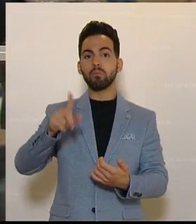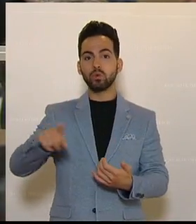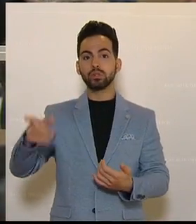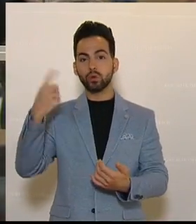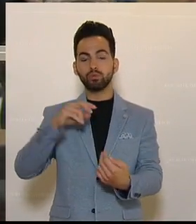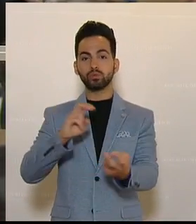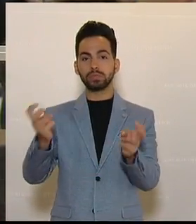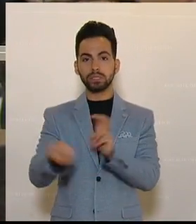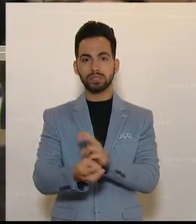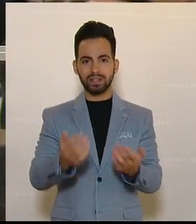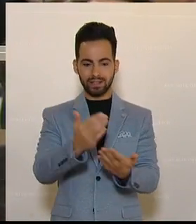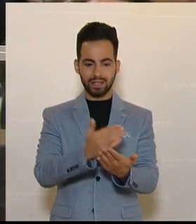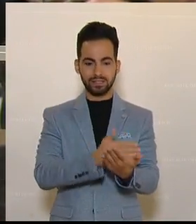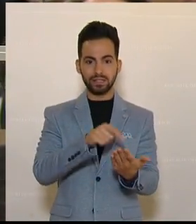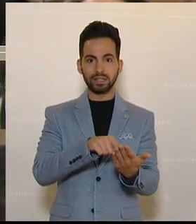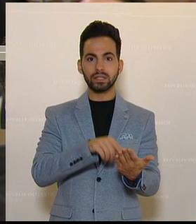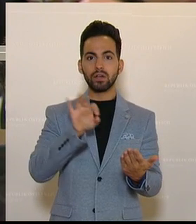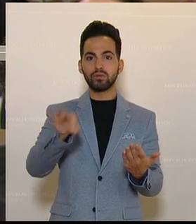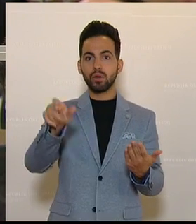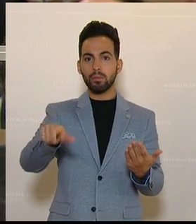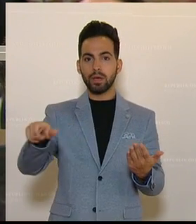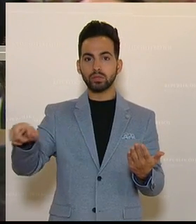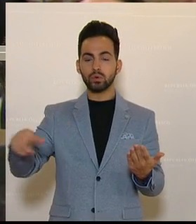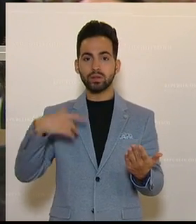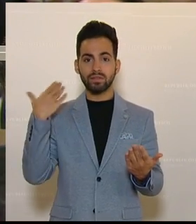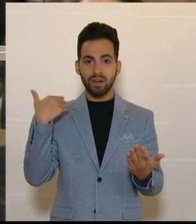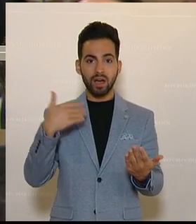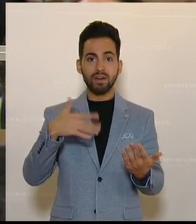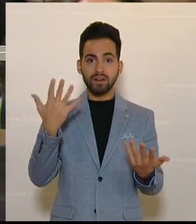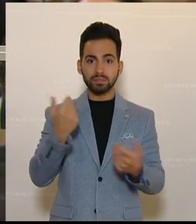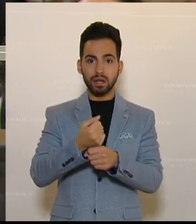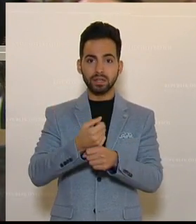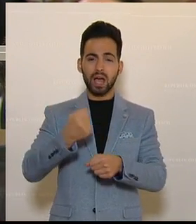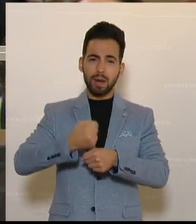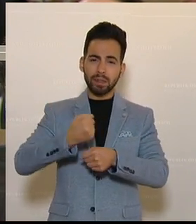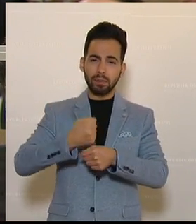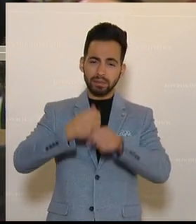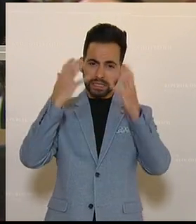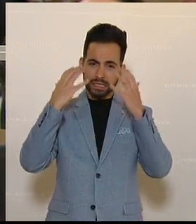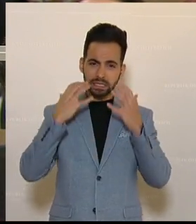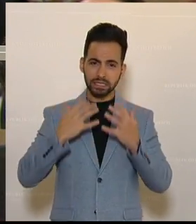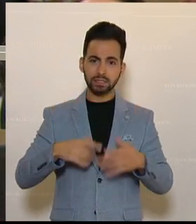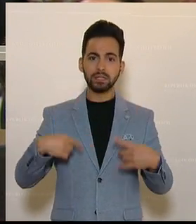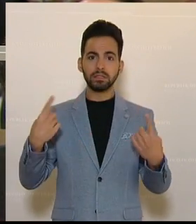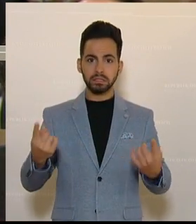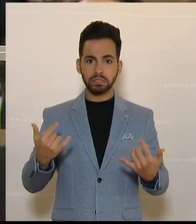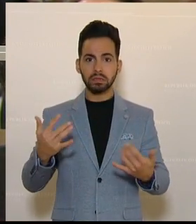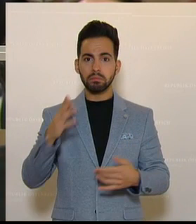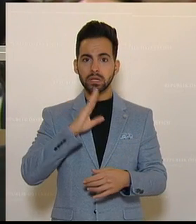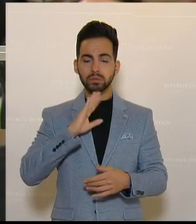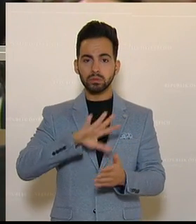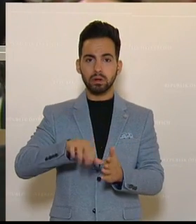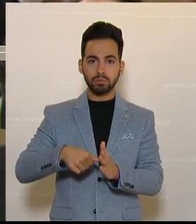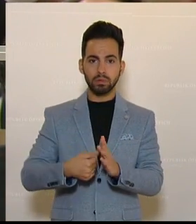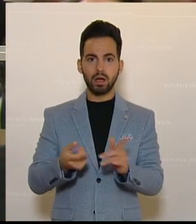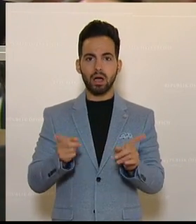Ein Gesetz, das Menschen, die nichts verbrochen haben, außer hart zu arbeiten, ihre Pension raubt. Ein Gesetz, das einige Alibi-Maßnahmen vorsieht,